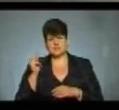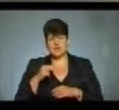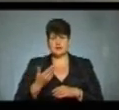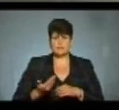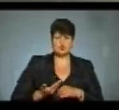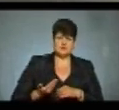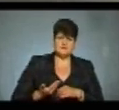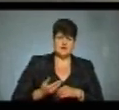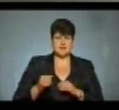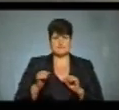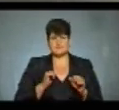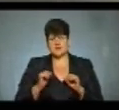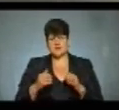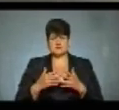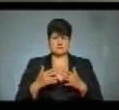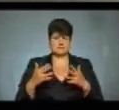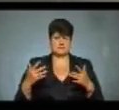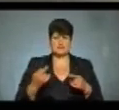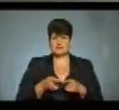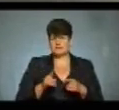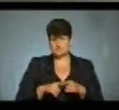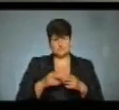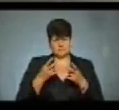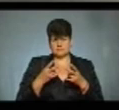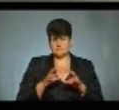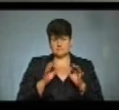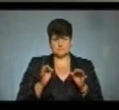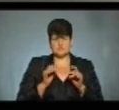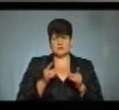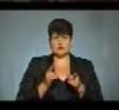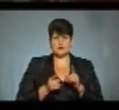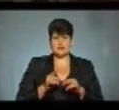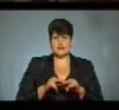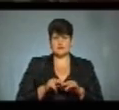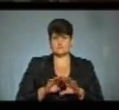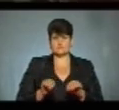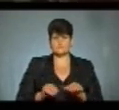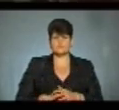проживання, відрядження і все інше. Зараз цих документів не потрібно, тільки оригінал паспорта.